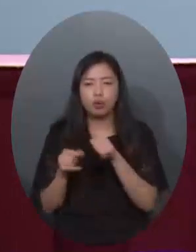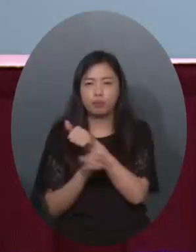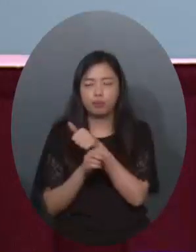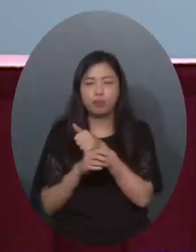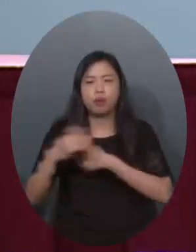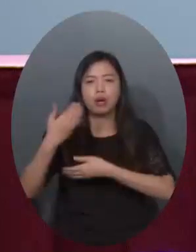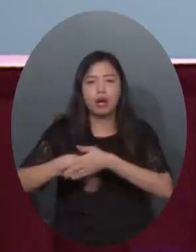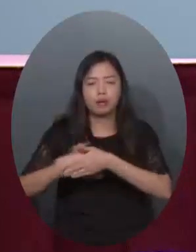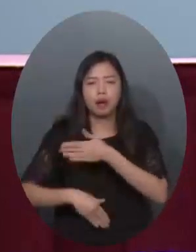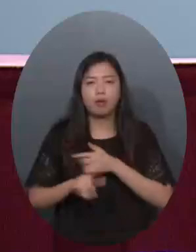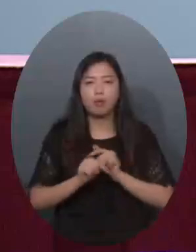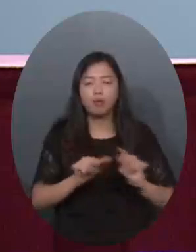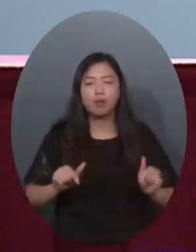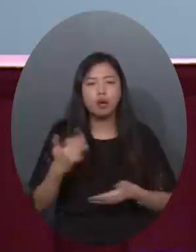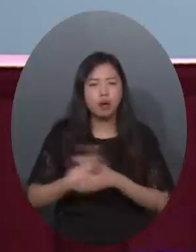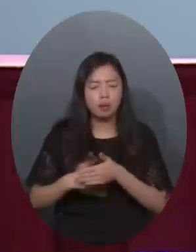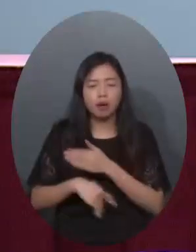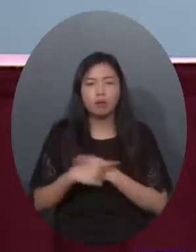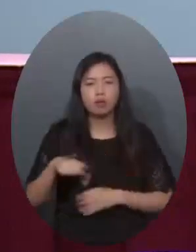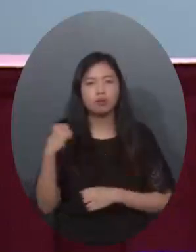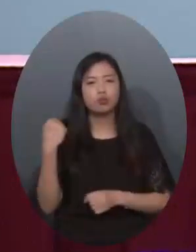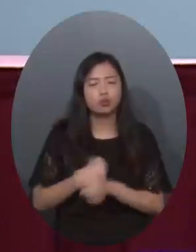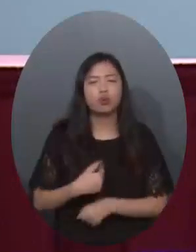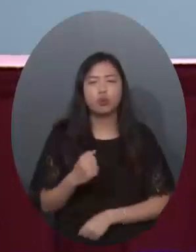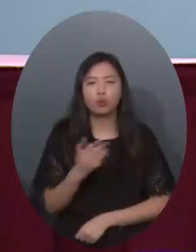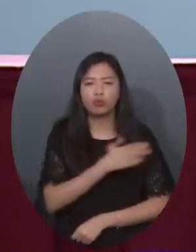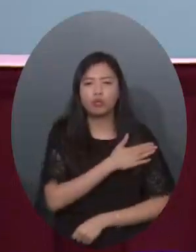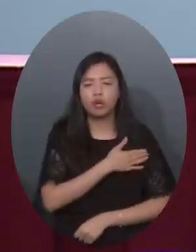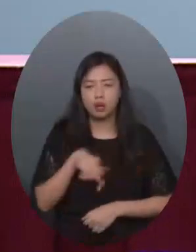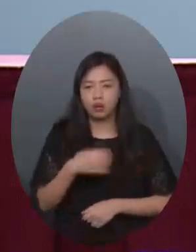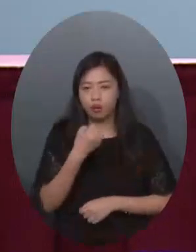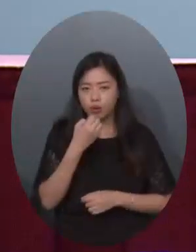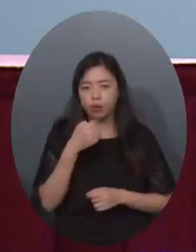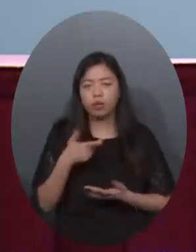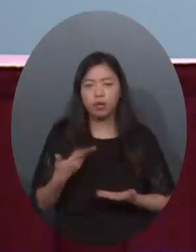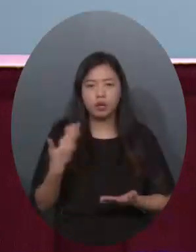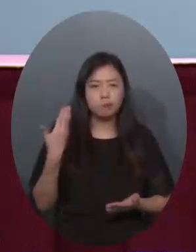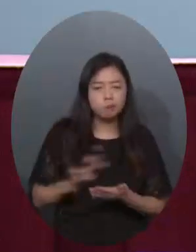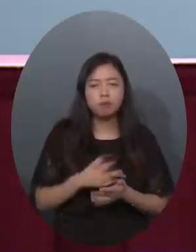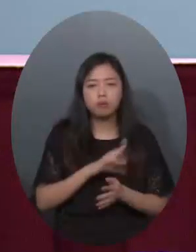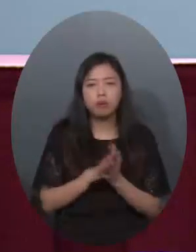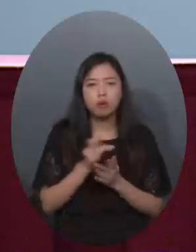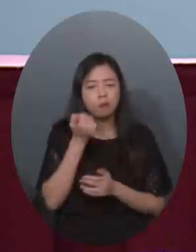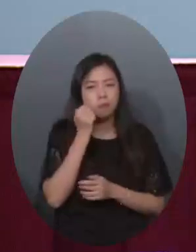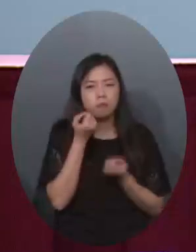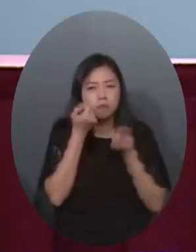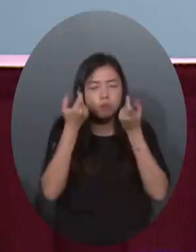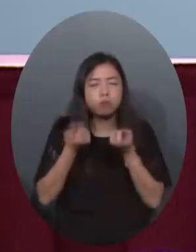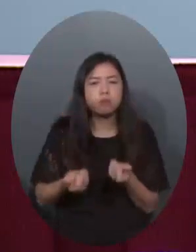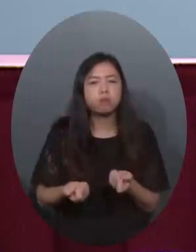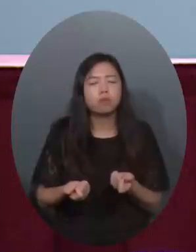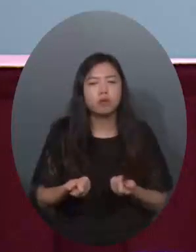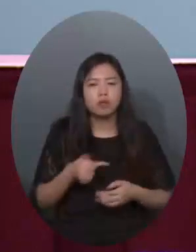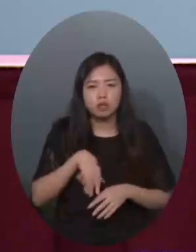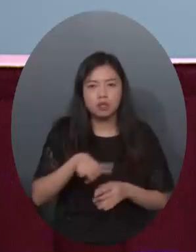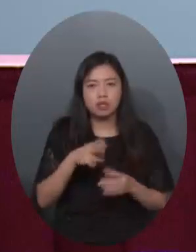要做些事。在香港，大家都知道香港已經開始踏入老年化的社會了，我們在